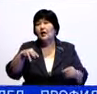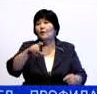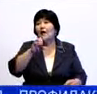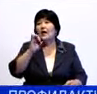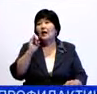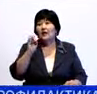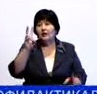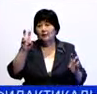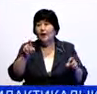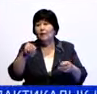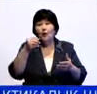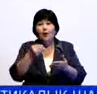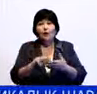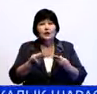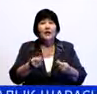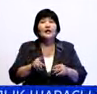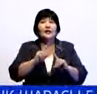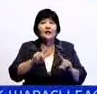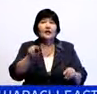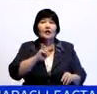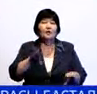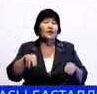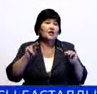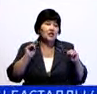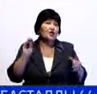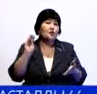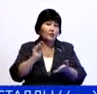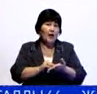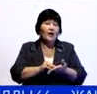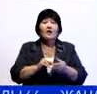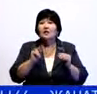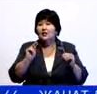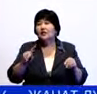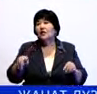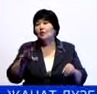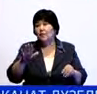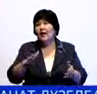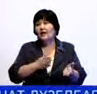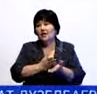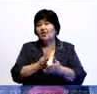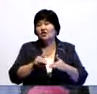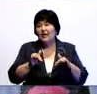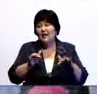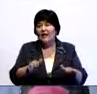атайтын. Бұл құрғақ көлгірсу емес, ерен ерге берілген шынбаға, ал шындық мәңгі жасайды.